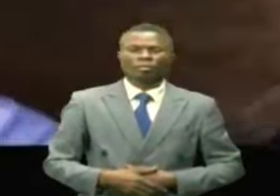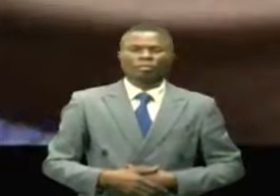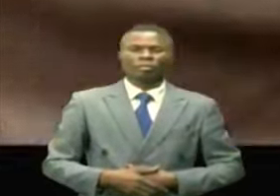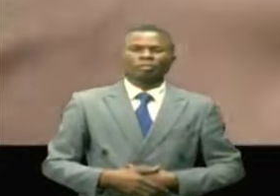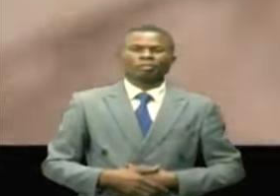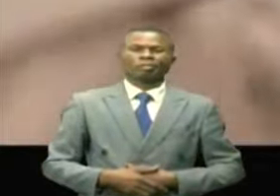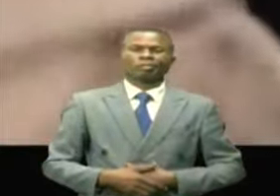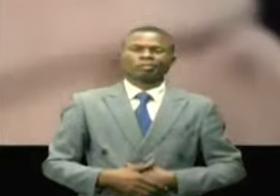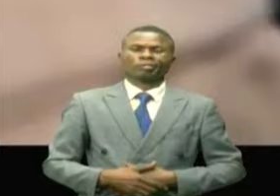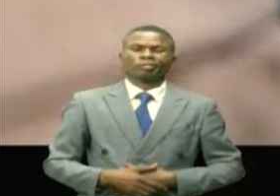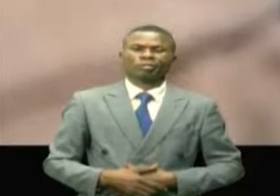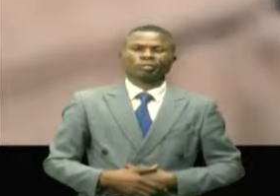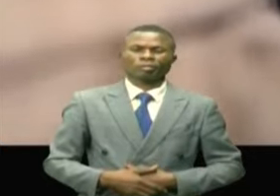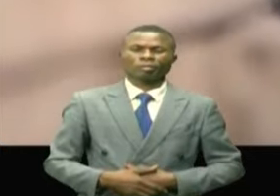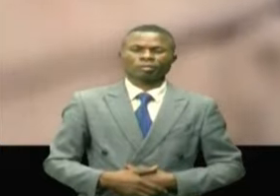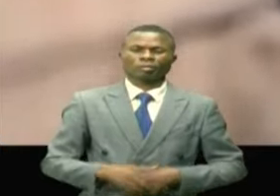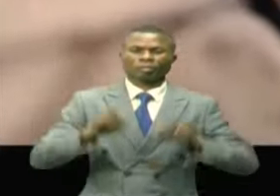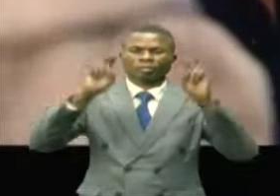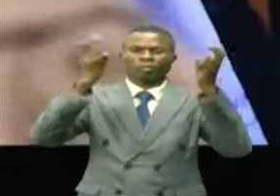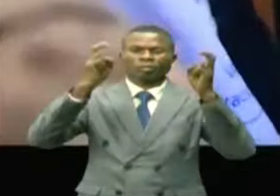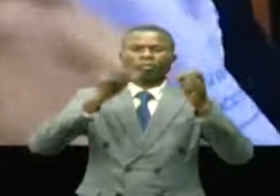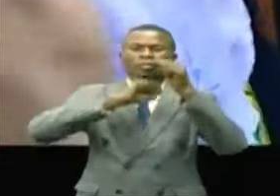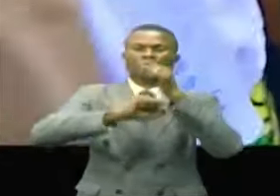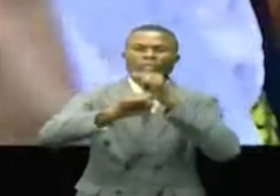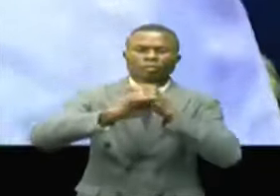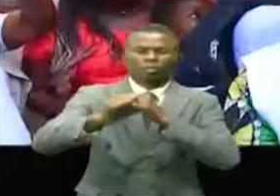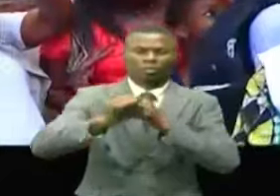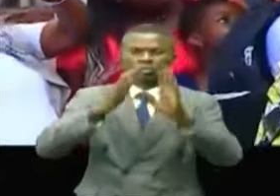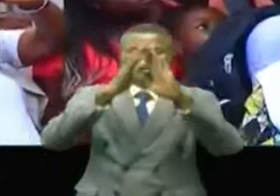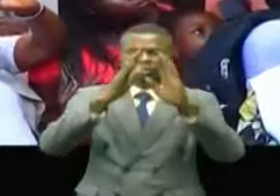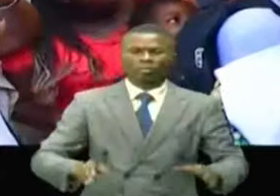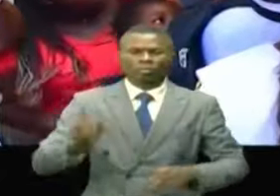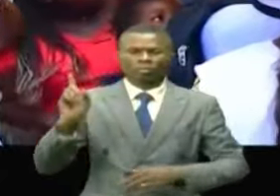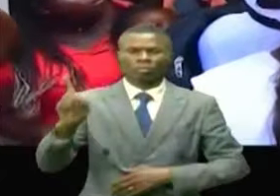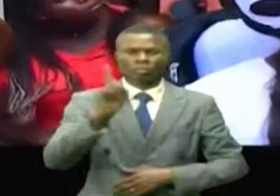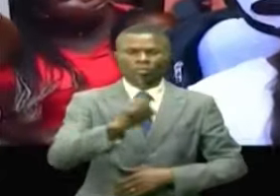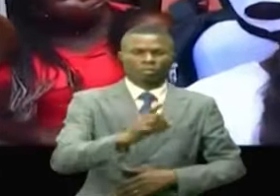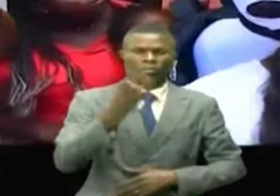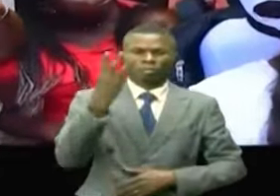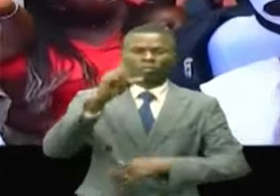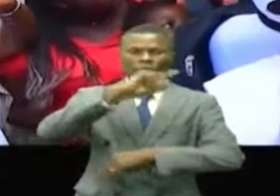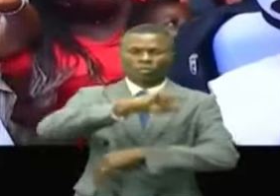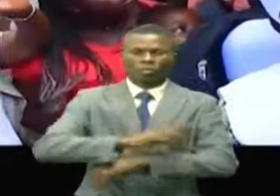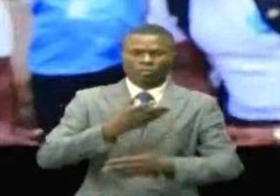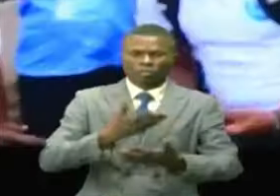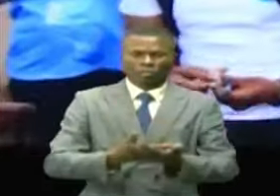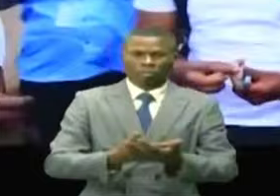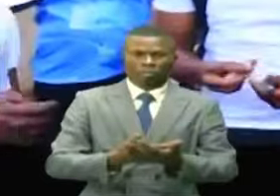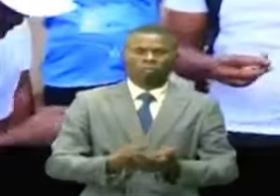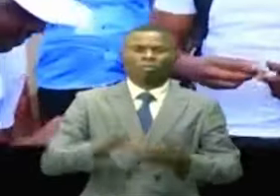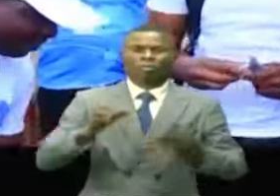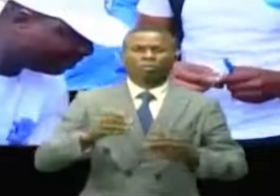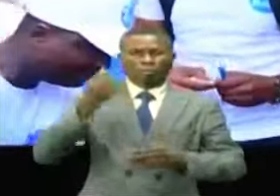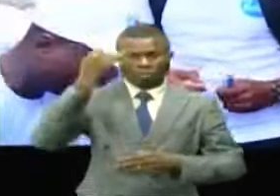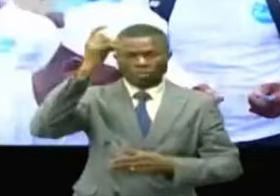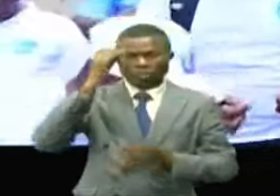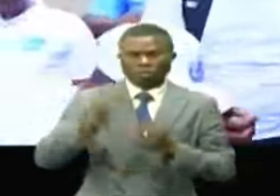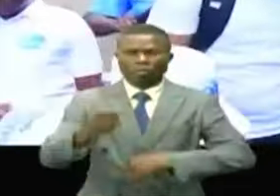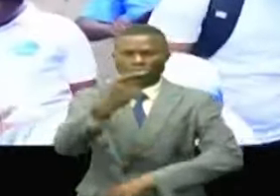polio tel est le thème de cette campagne de porte à porte qui a duré 3 jours et vise à vacciner